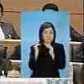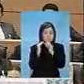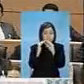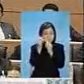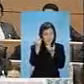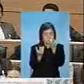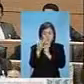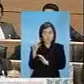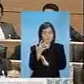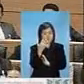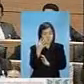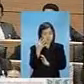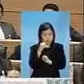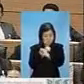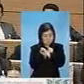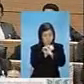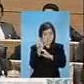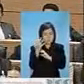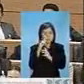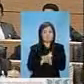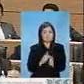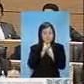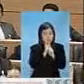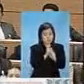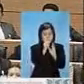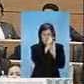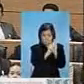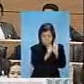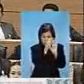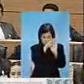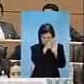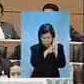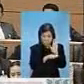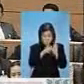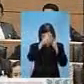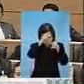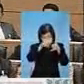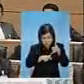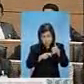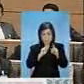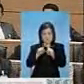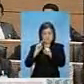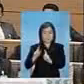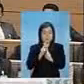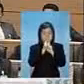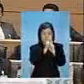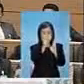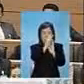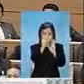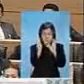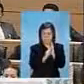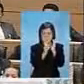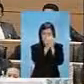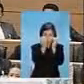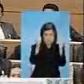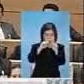าเหรอครับแล้วในกฎหมายก็บัญญัติชัดว่าบุคคลนะครับจะใช้สิทธิเสรีภาพตามรัฐธรรมนูญนี้ไปล้มล้าง